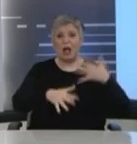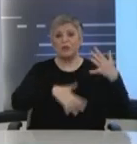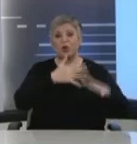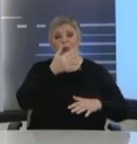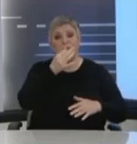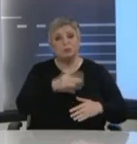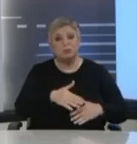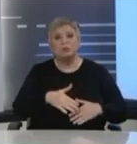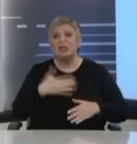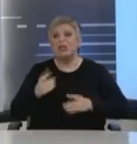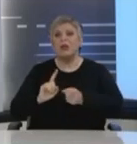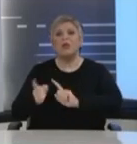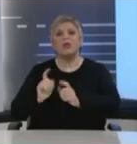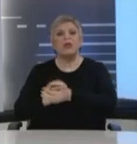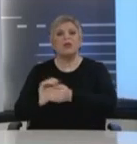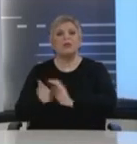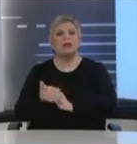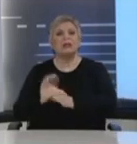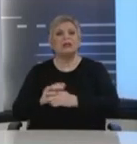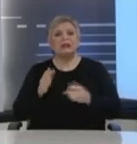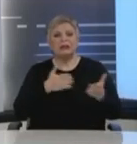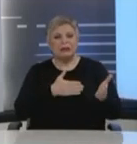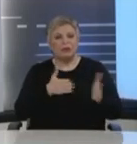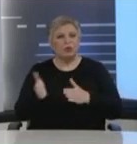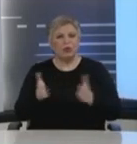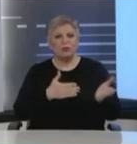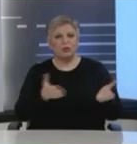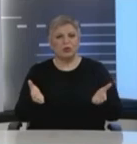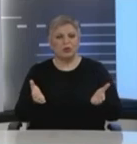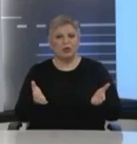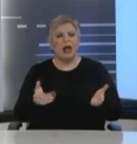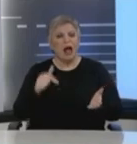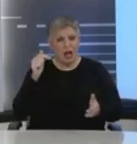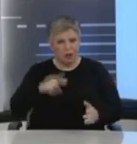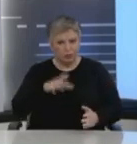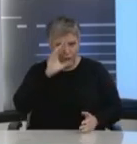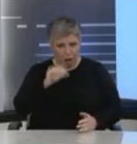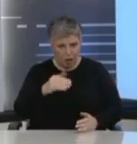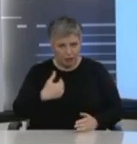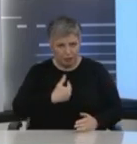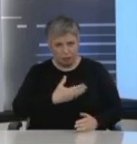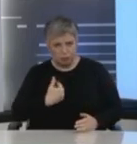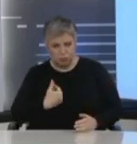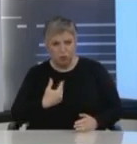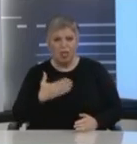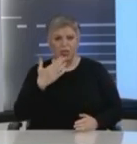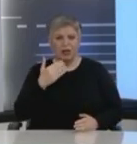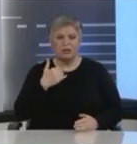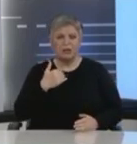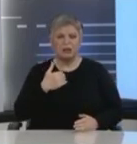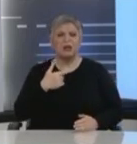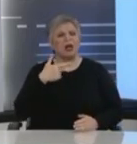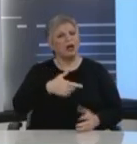σκευωρία. Δεν υπάρχει όμως στην πραγματικότητα αυτό το δίλημα, γιατί ισχύουν και τα δύο.